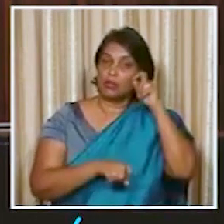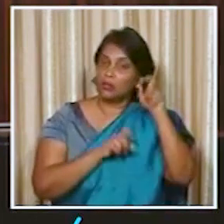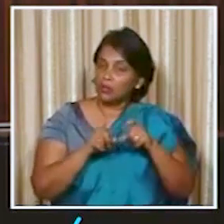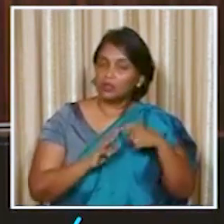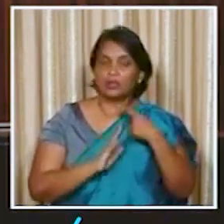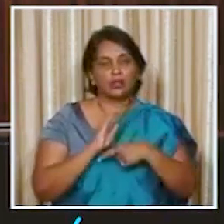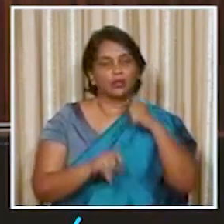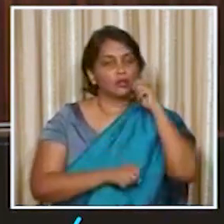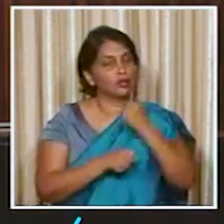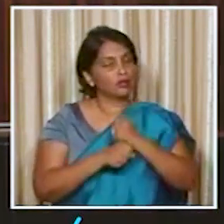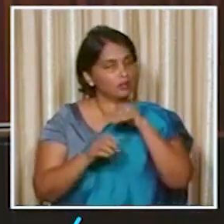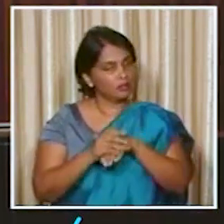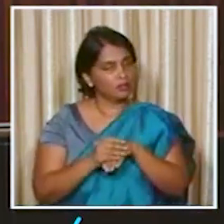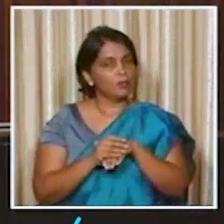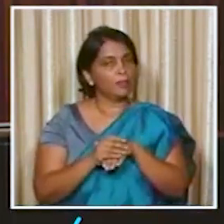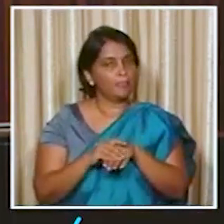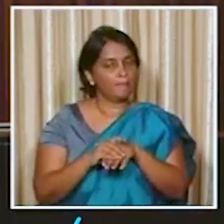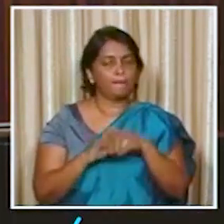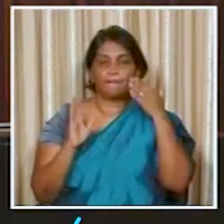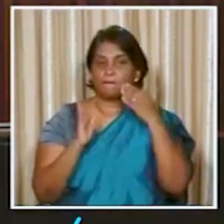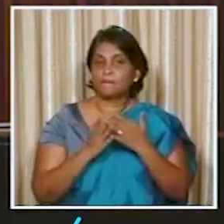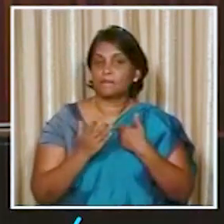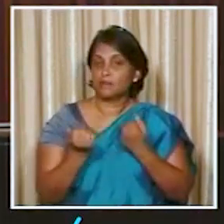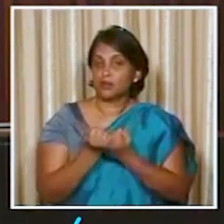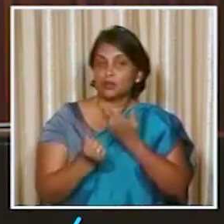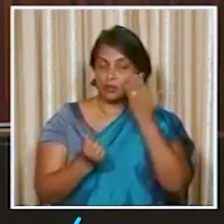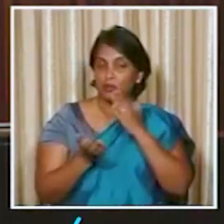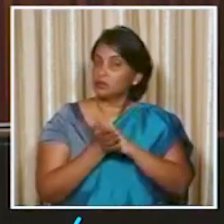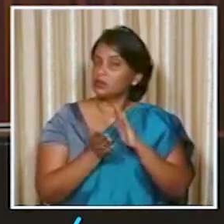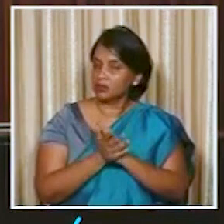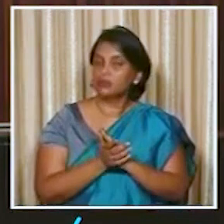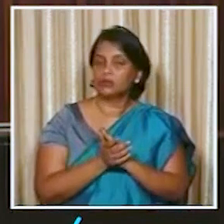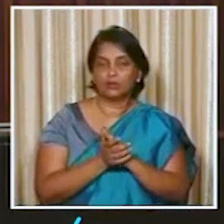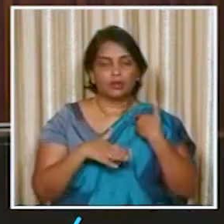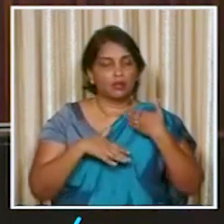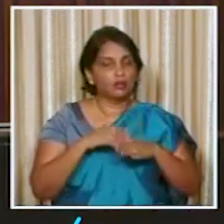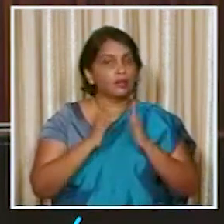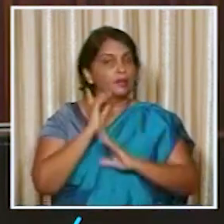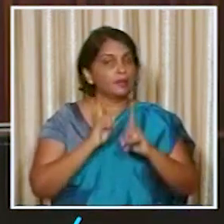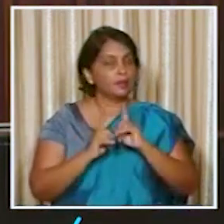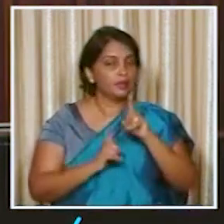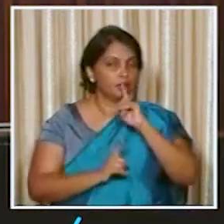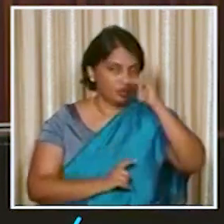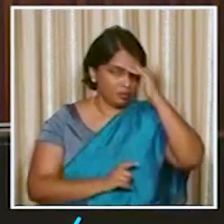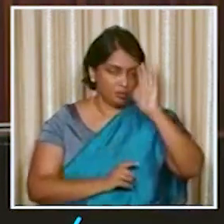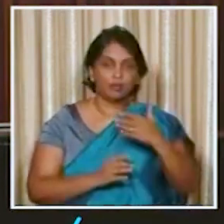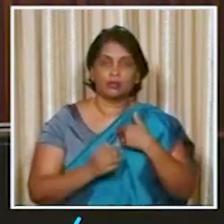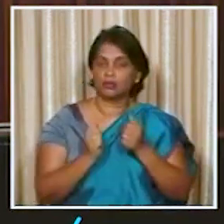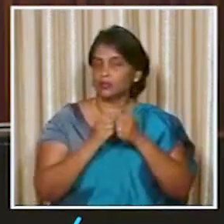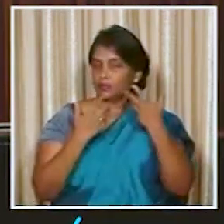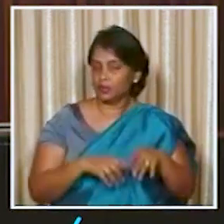ශ්‍රී ලංකා ජනරජයේ පැවැත්ම වෙනුවෙන් මාහට කළ හැකි උපරිම සේවාවන් මා දරු අමාත්‍යංශ තුලින් හා කතානායකවරයා ලෙස මා ඉටු